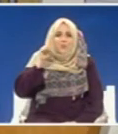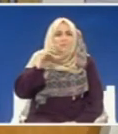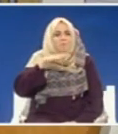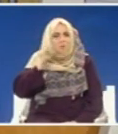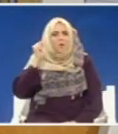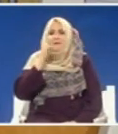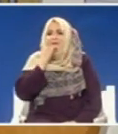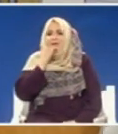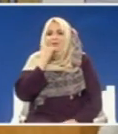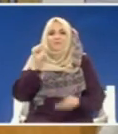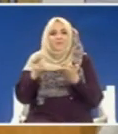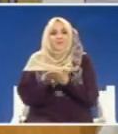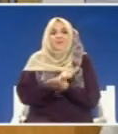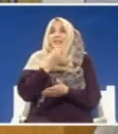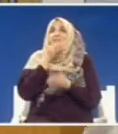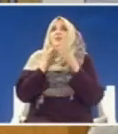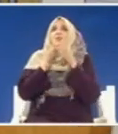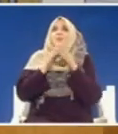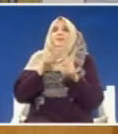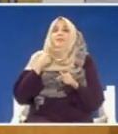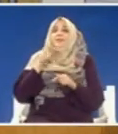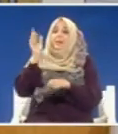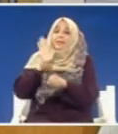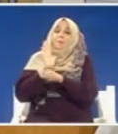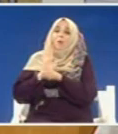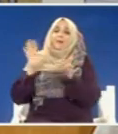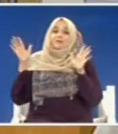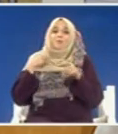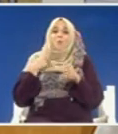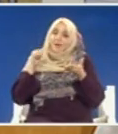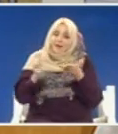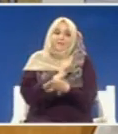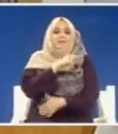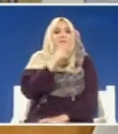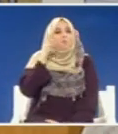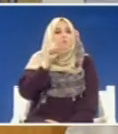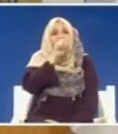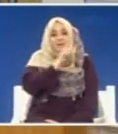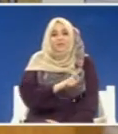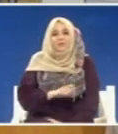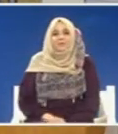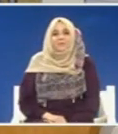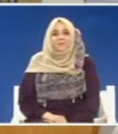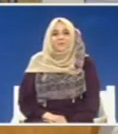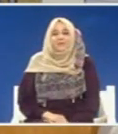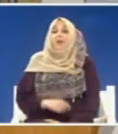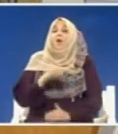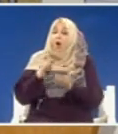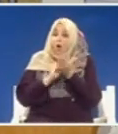ويغفره فاستغفرني، اشهدوا أني قد غفرت لعبدي. الله، يكرر العبد